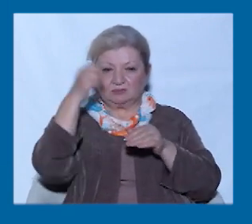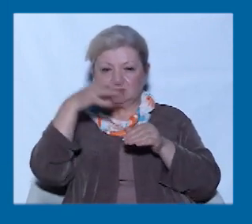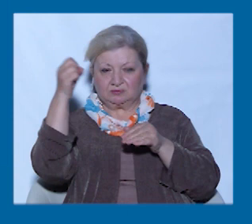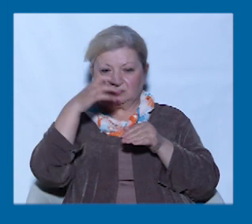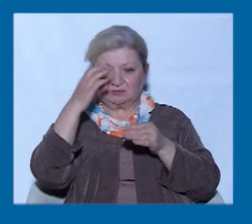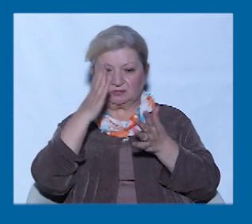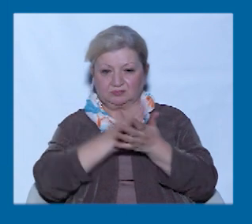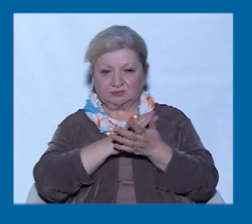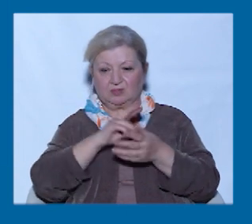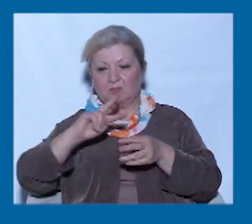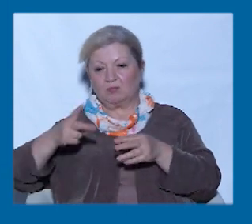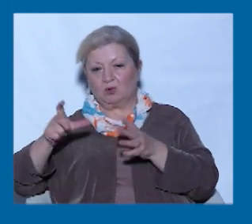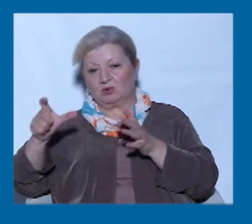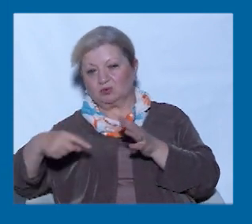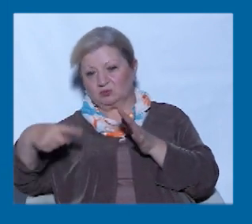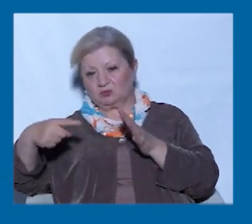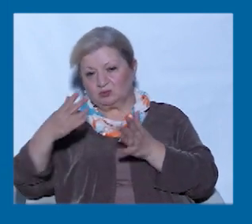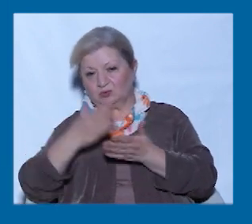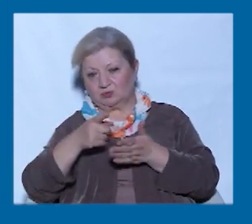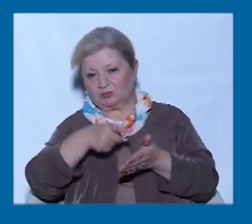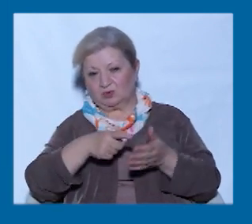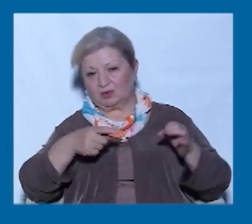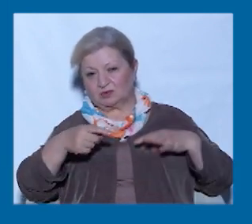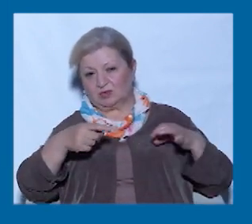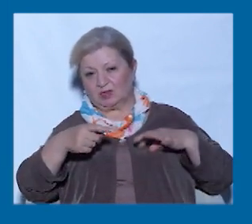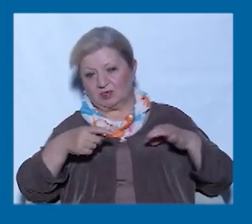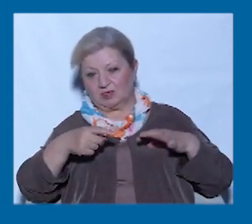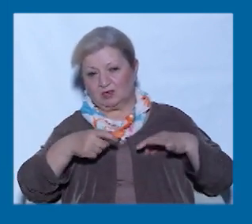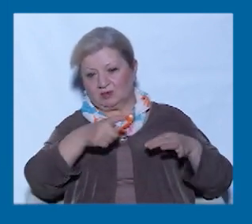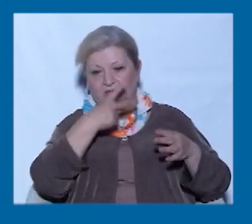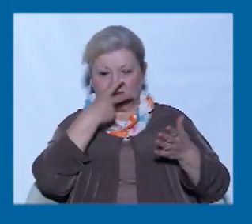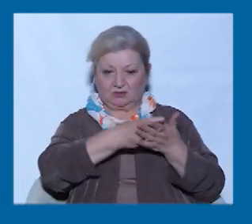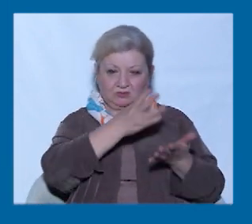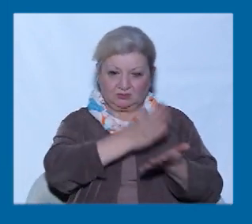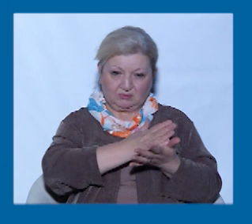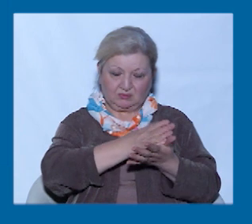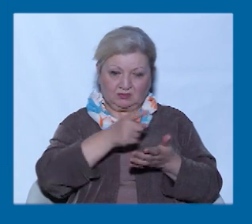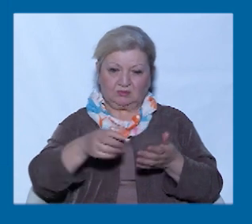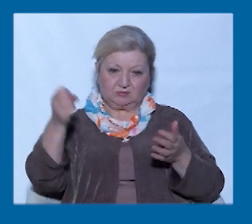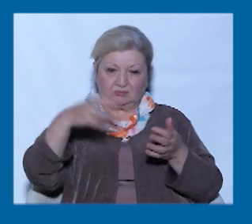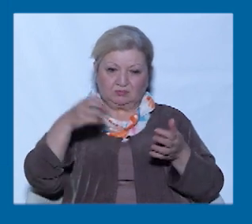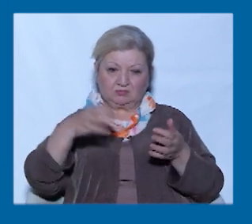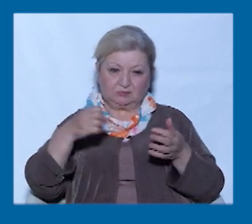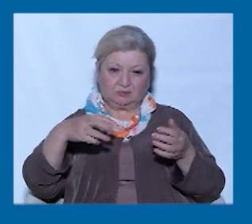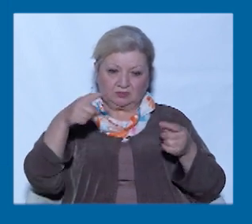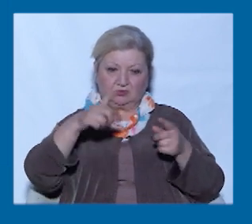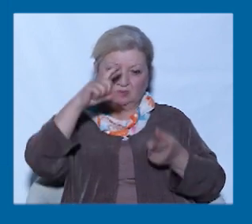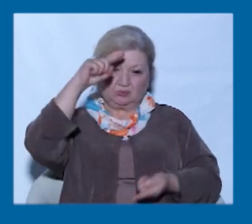იმპულსები, რომელიც წარმოიშობა მეორად კოჭაში, თეთრით აღნიშნულია იმპულსები, რომელიც აი